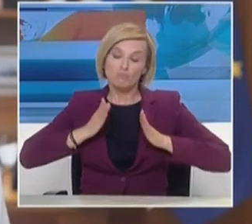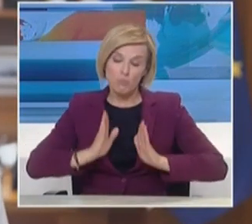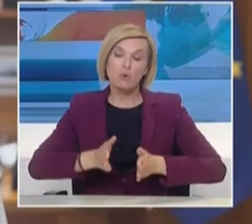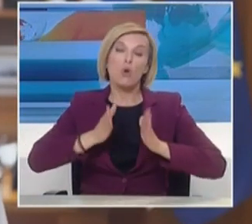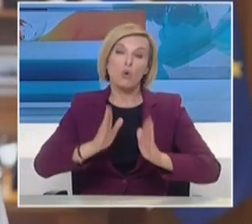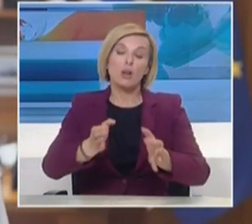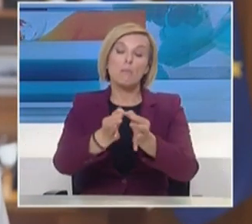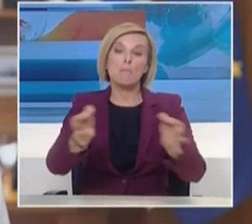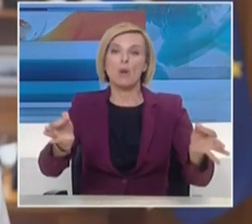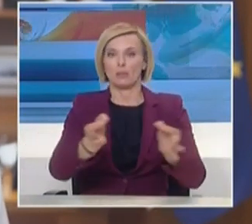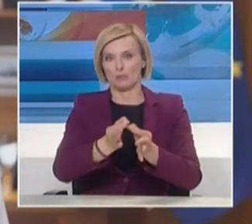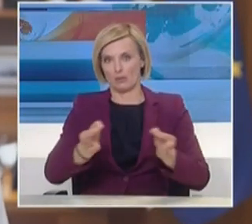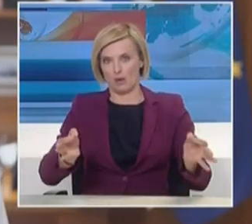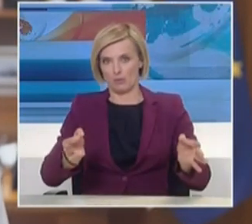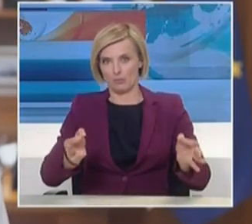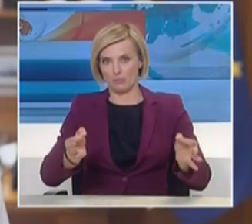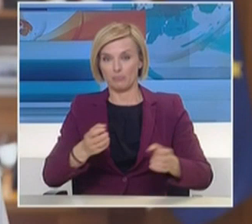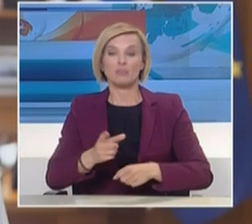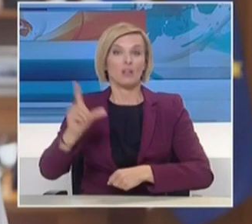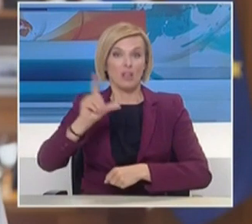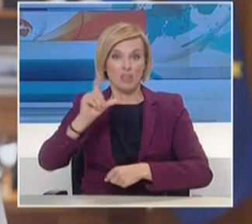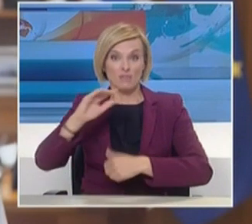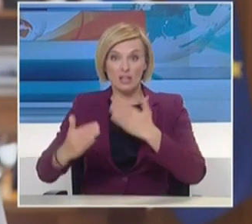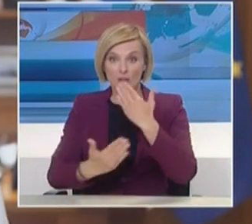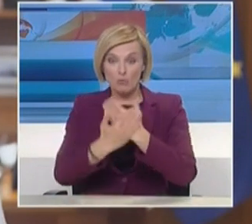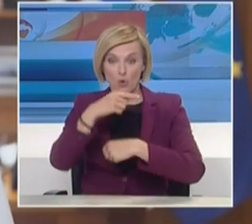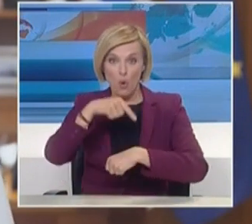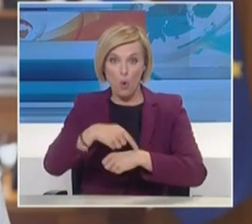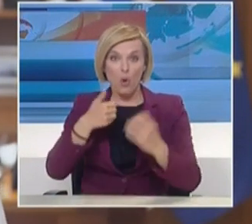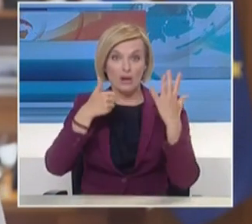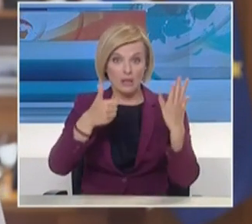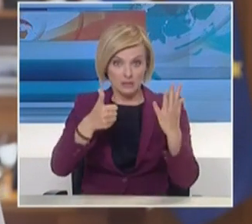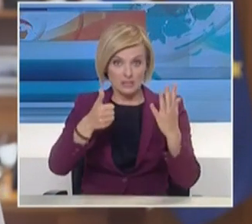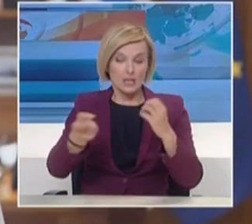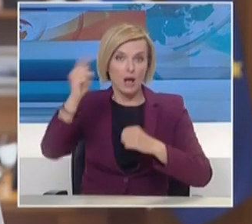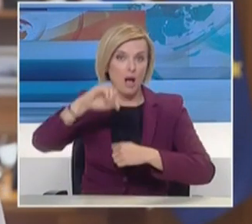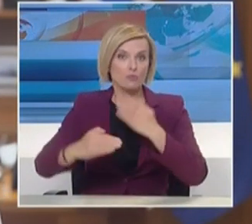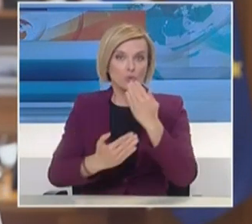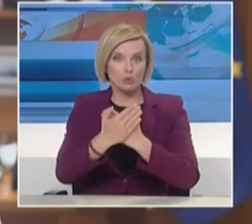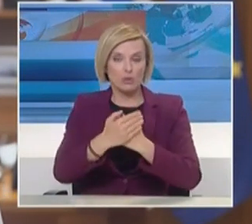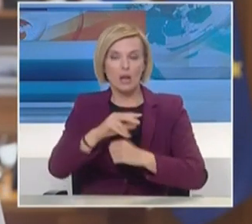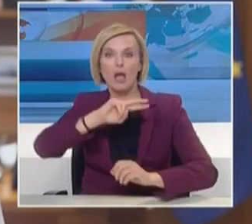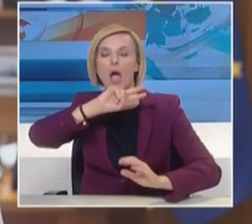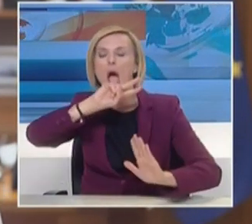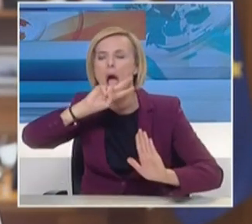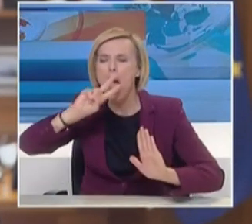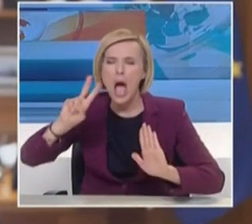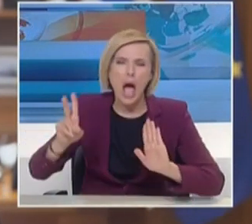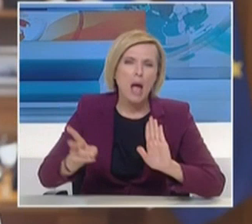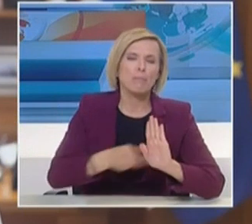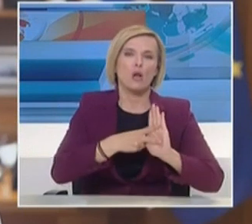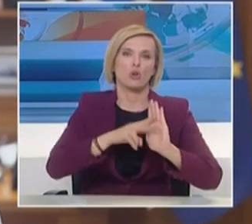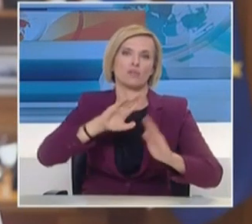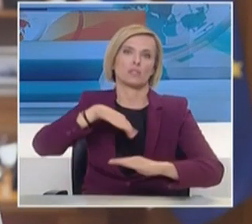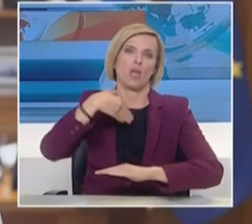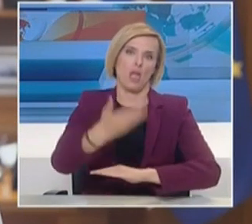ενέργειες, ώστε από τις 6 το πρωί της Δευτέρας, 23 Μαρτίου, από αύριο δηλαδή, να ισχύσει απαγόρευση κάθε άσκοπης κυκλοφορίας